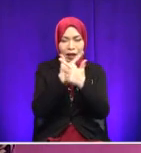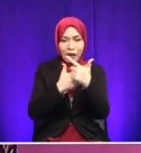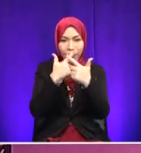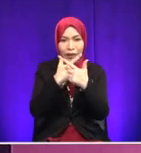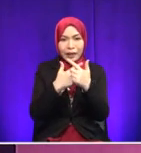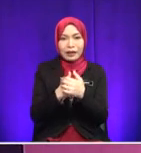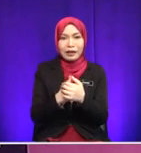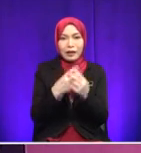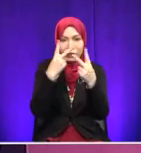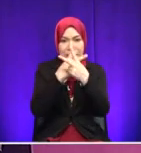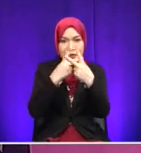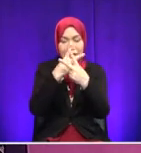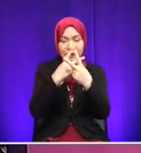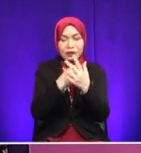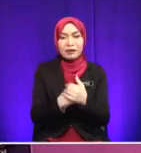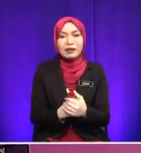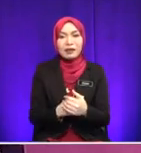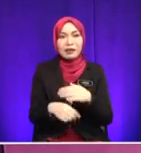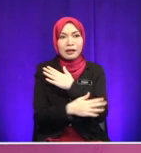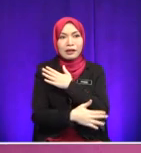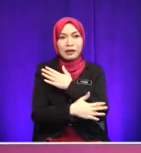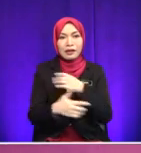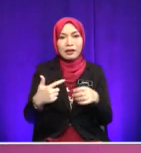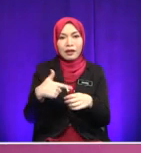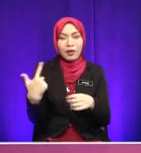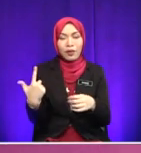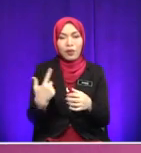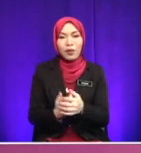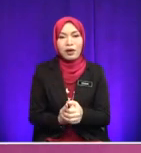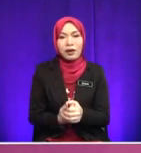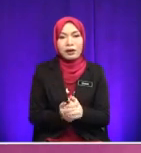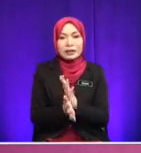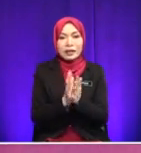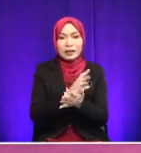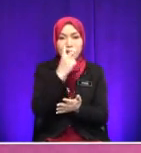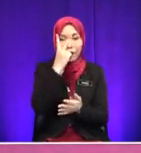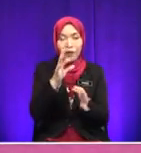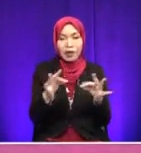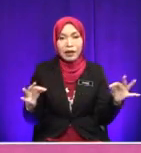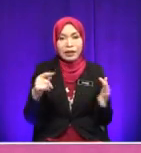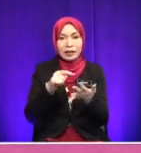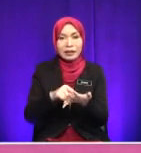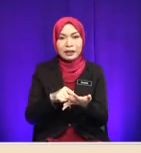fungsi Kementerian Luar Negeri, cuba tengok ayat ini. Diiringi oleh